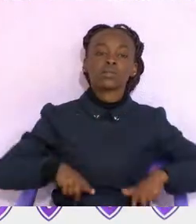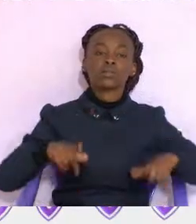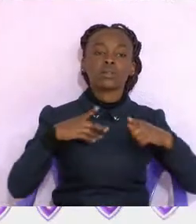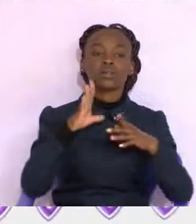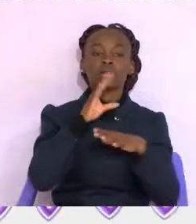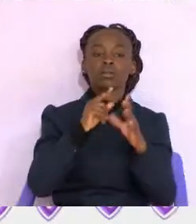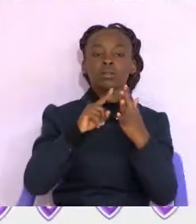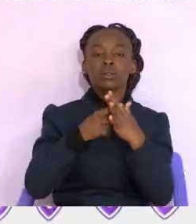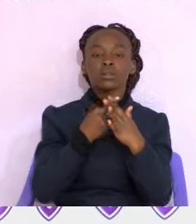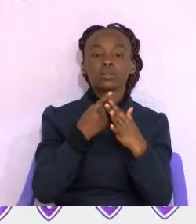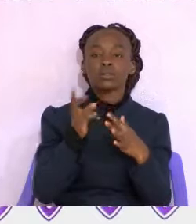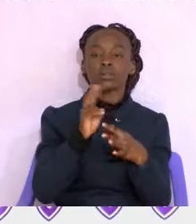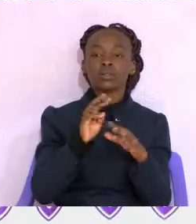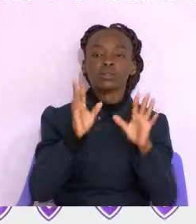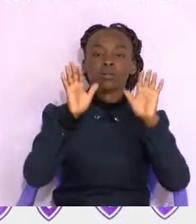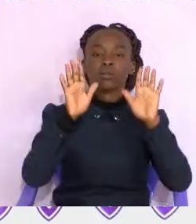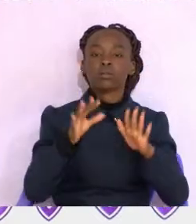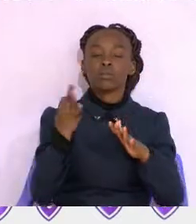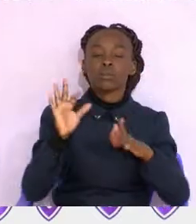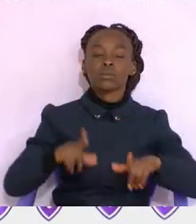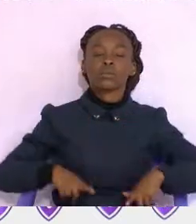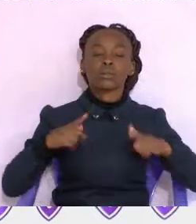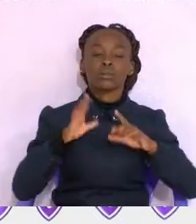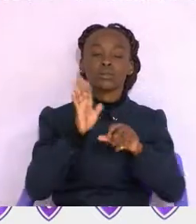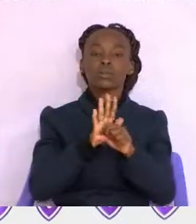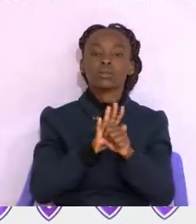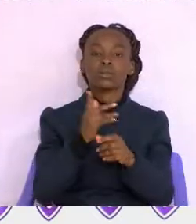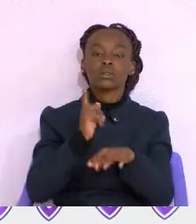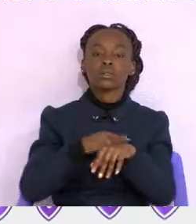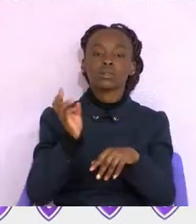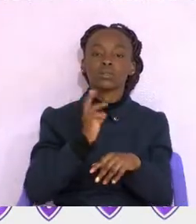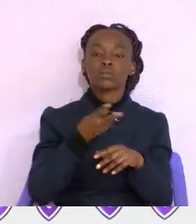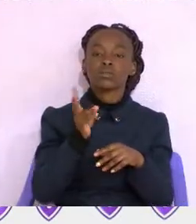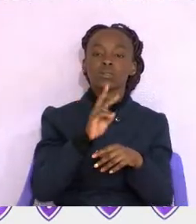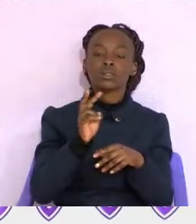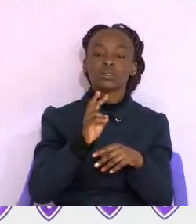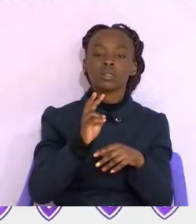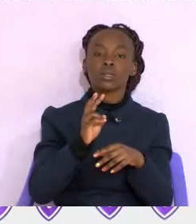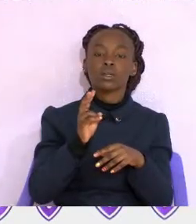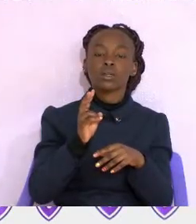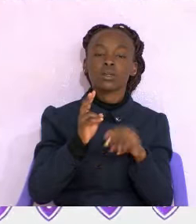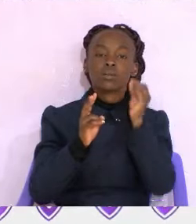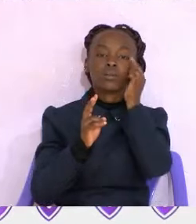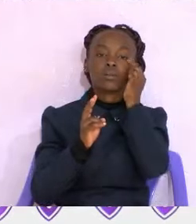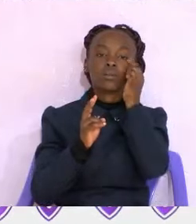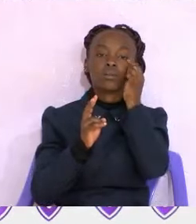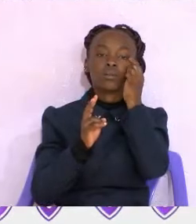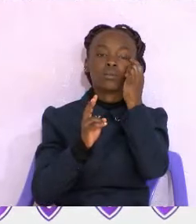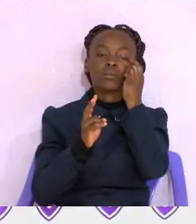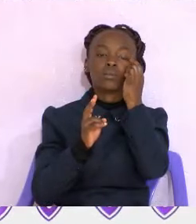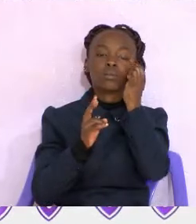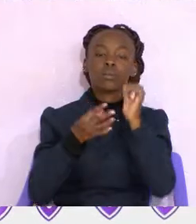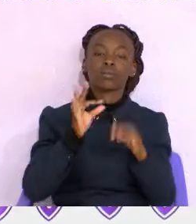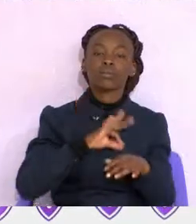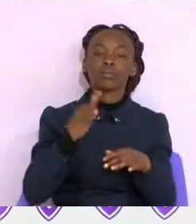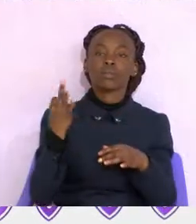kuona umuhimu wa maisha. Na wapendwa, mara nyingi sana huwa hatuoni gharama ya maisha, kwa sababu unajua ni Mungu yeye ndiye